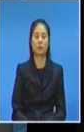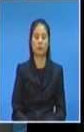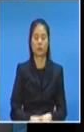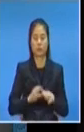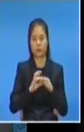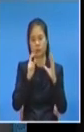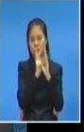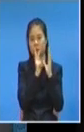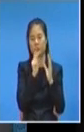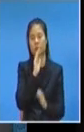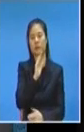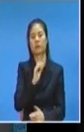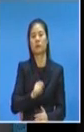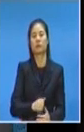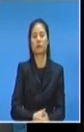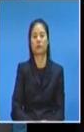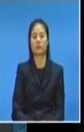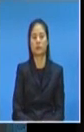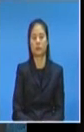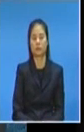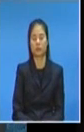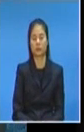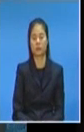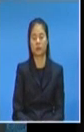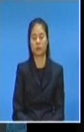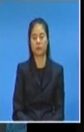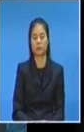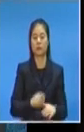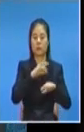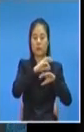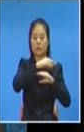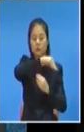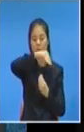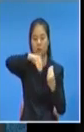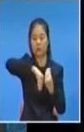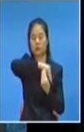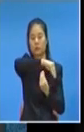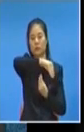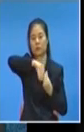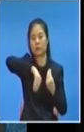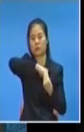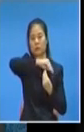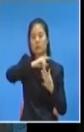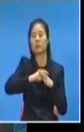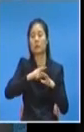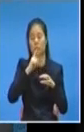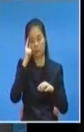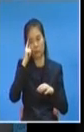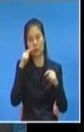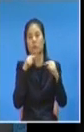ณฑ์สำหรับการแต่งตั้งหมุนเวียนก็ใช้เรื่องของชั้นนี้เช่นเดียวกัน